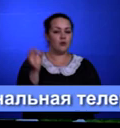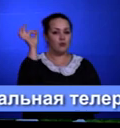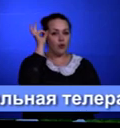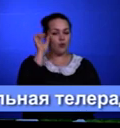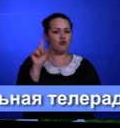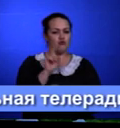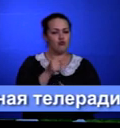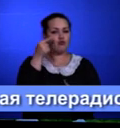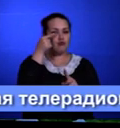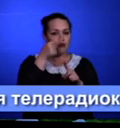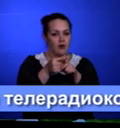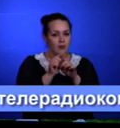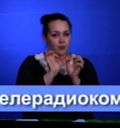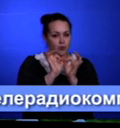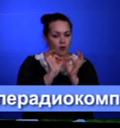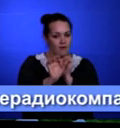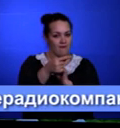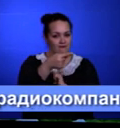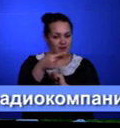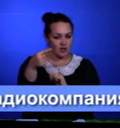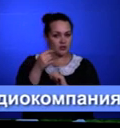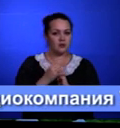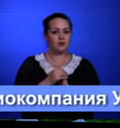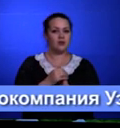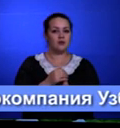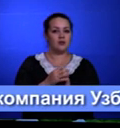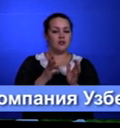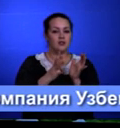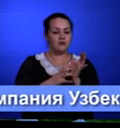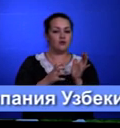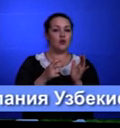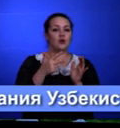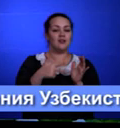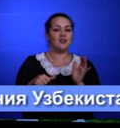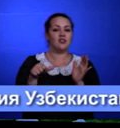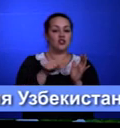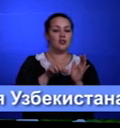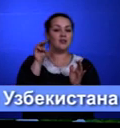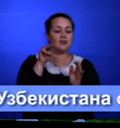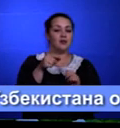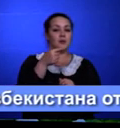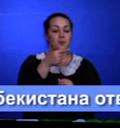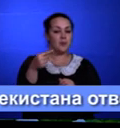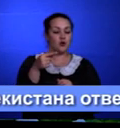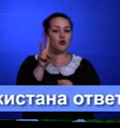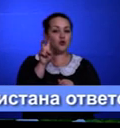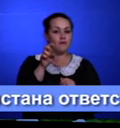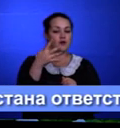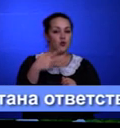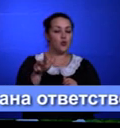проверяется вычитанием из 900 36000 вычитаем 240